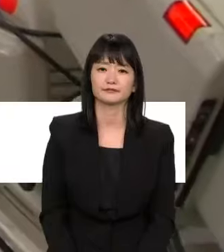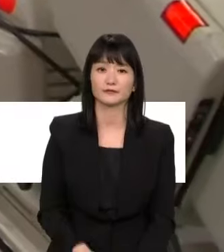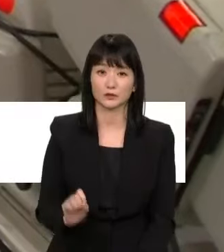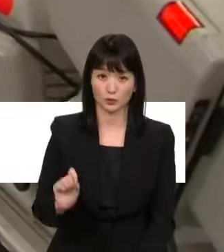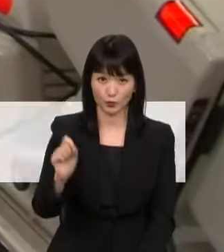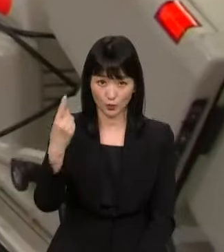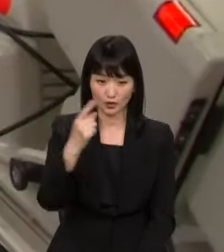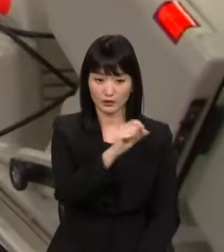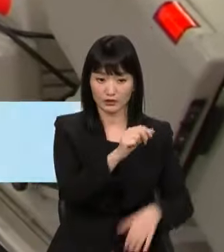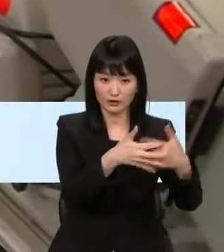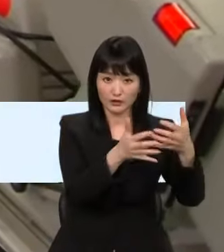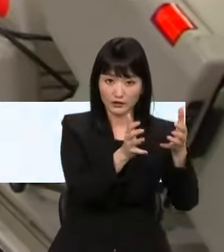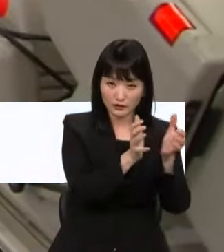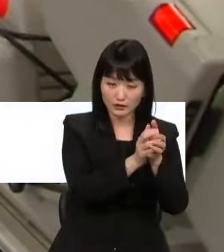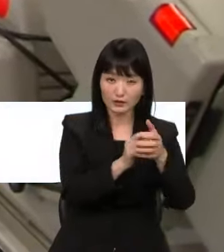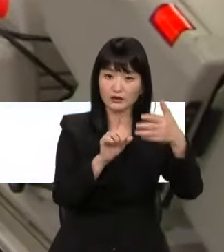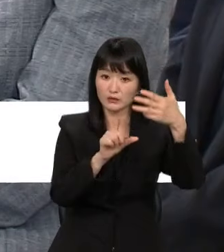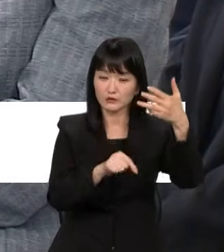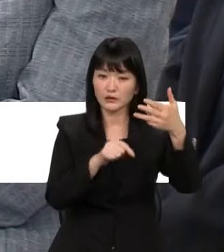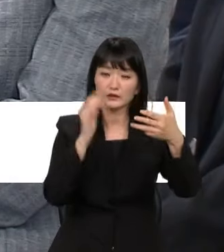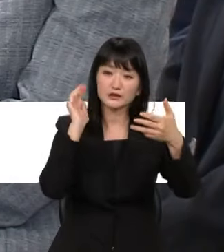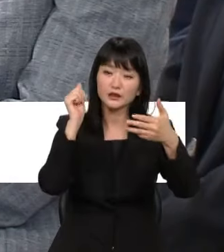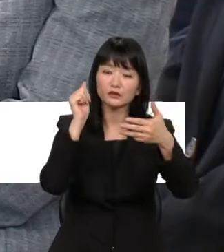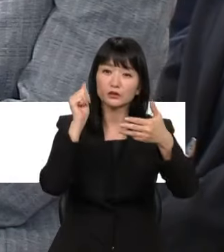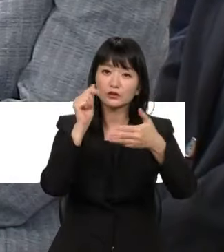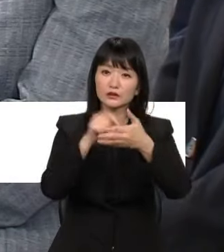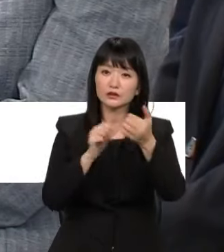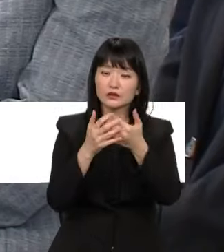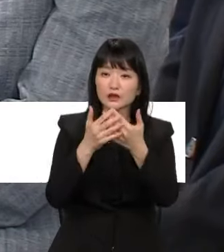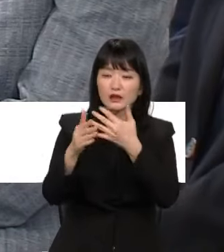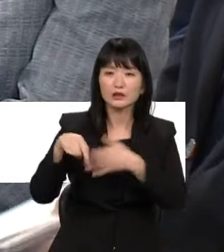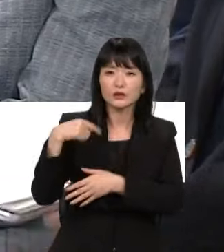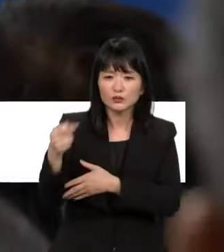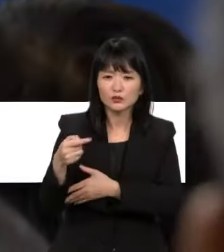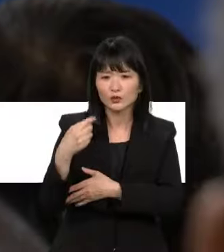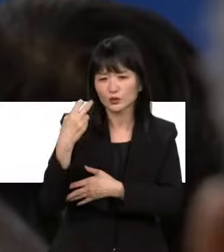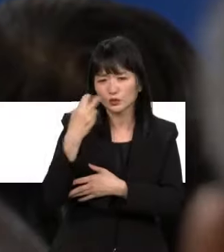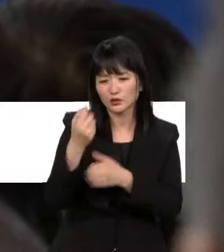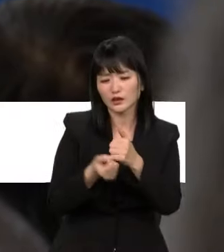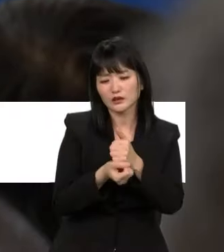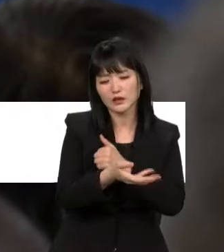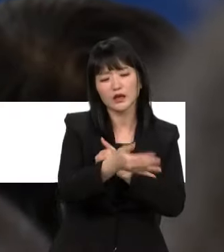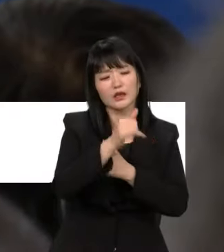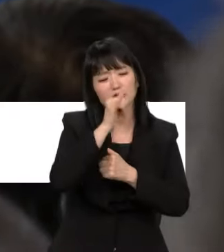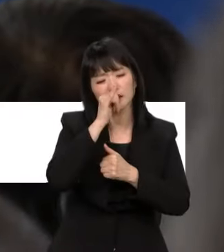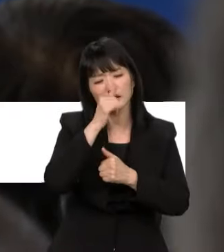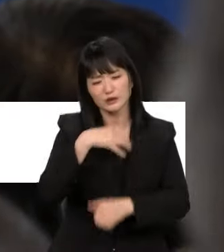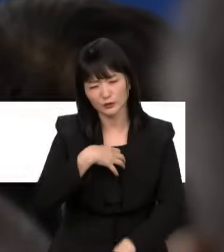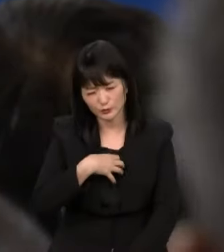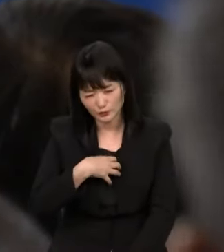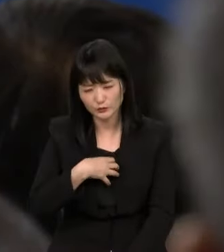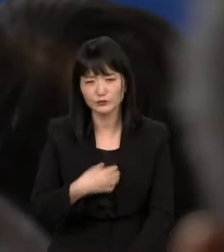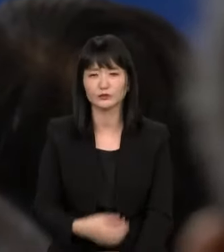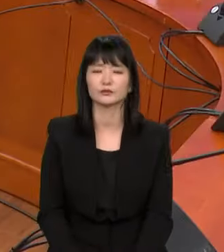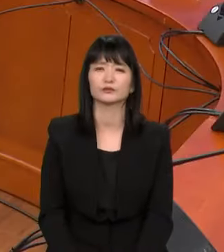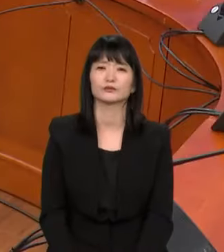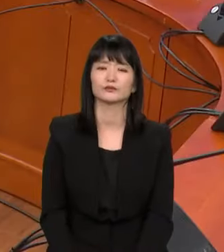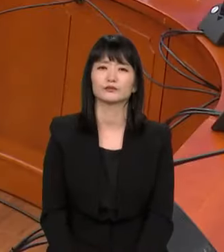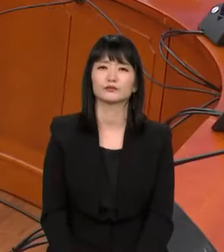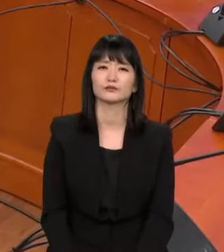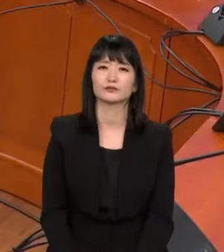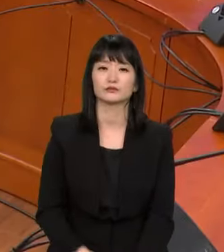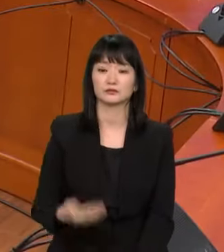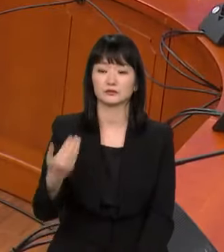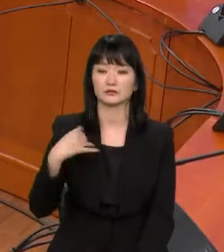때문에 야당에선 지난달 대통령 기자회견 직후 수사에 영향을 줄 수 있다는 비판을 내놓기도 했습니다. JTBC는